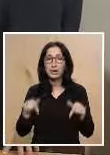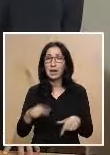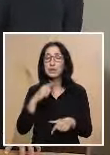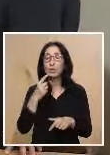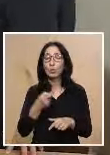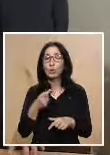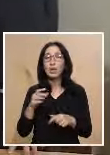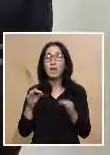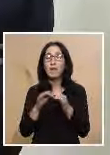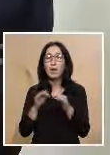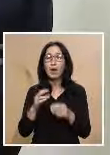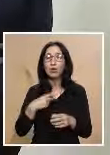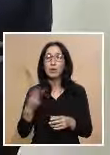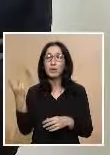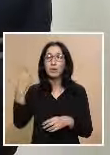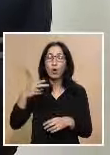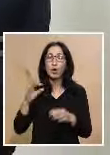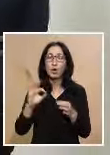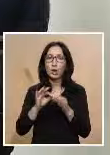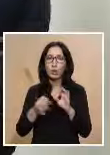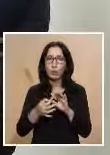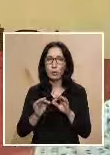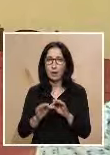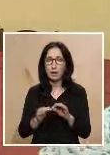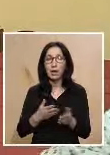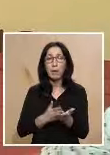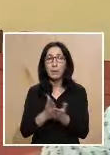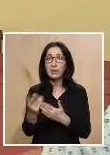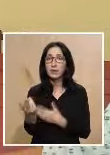тази година филиалът има двоен юбилей. През